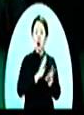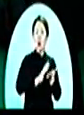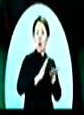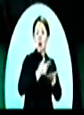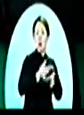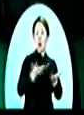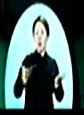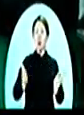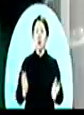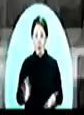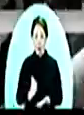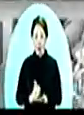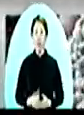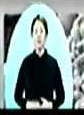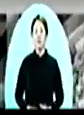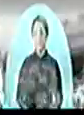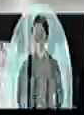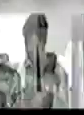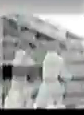очиод байна.